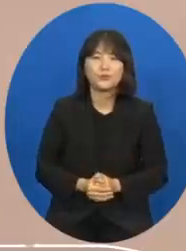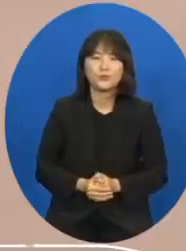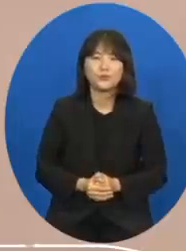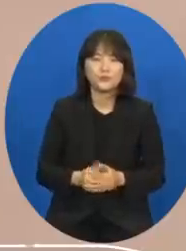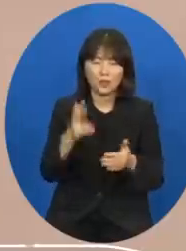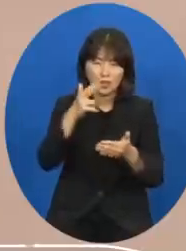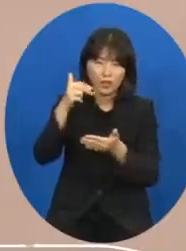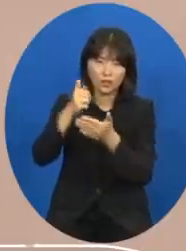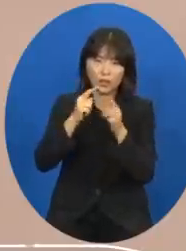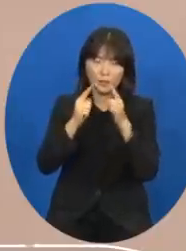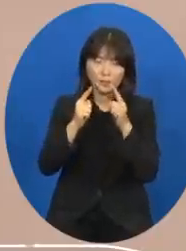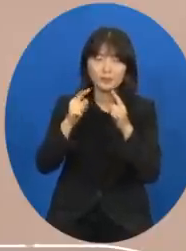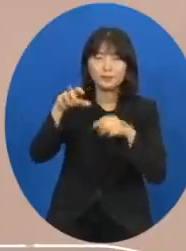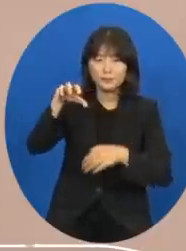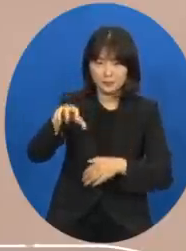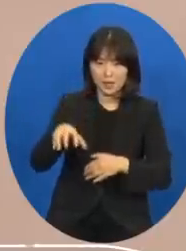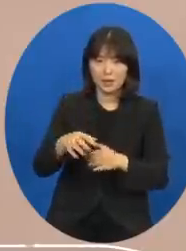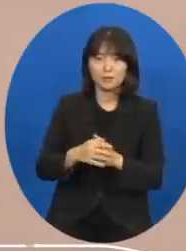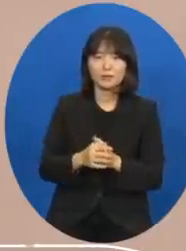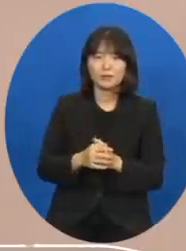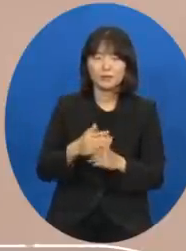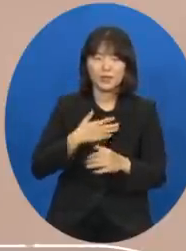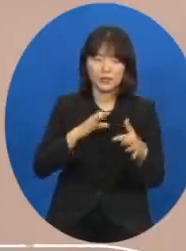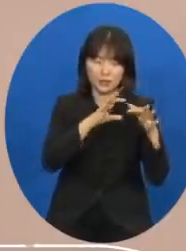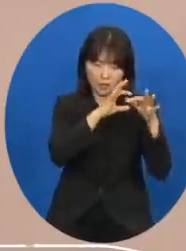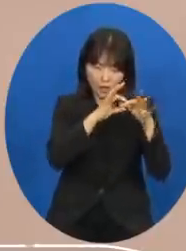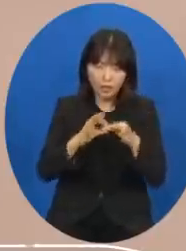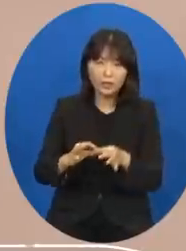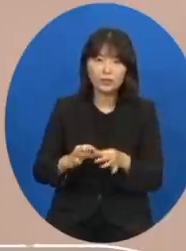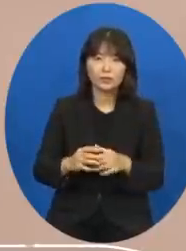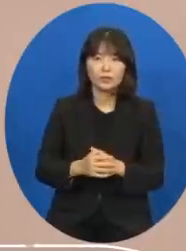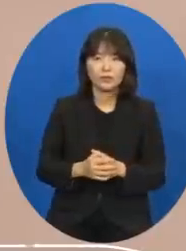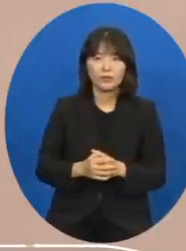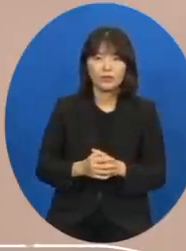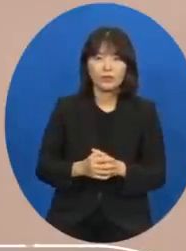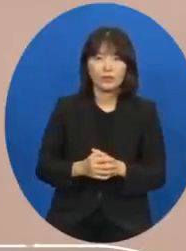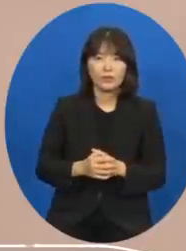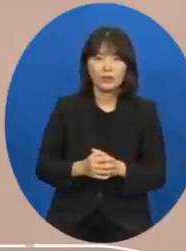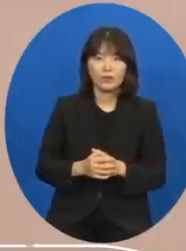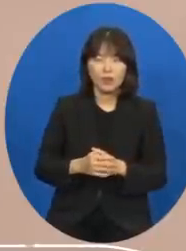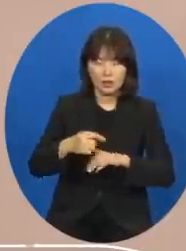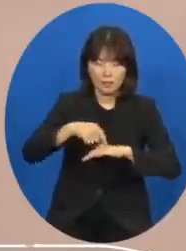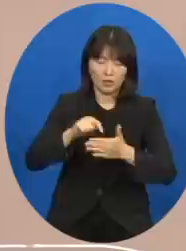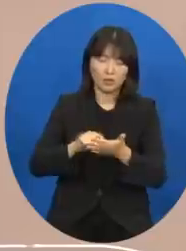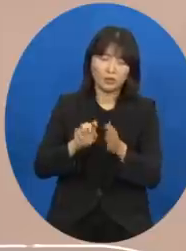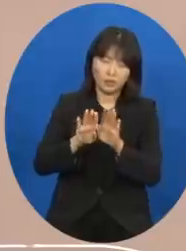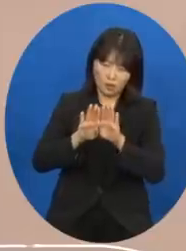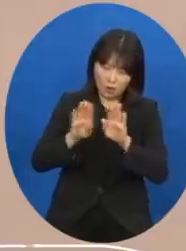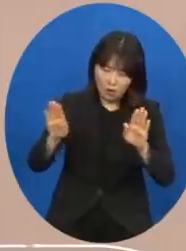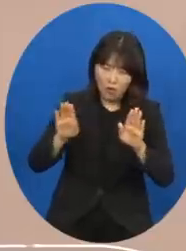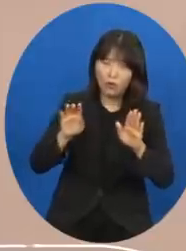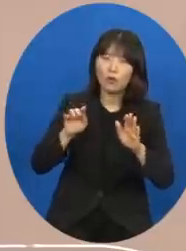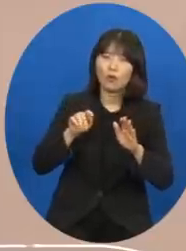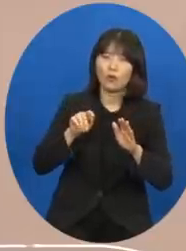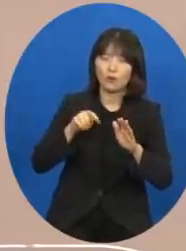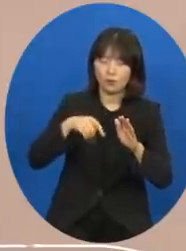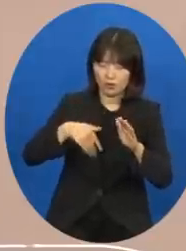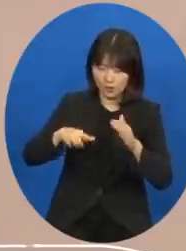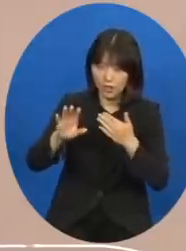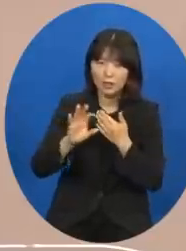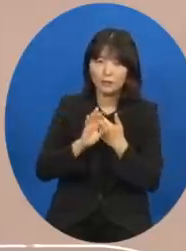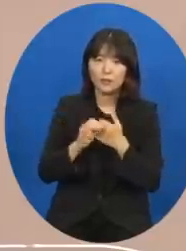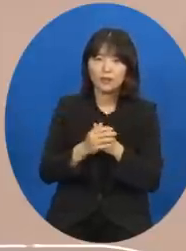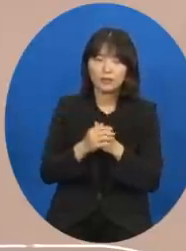주님의 말씀 앞에 내가 계속 나 자신의 마음을 열고 나가면 그러면